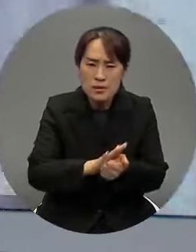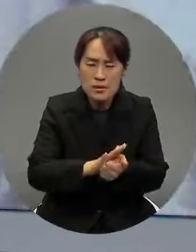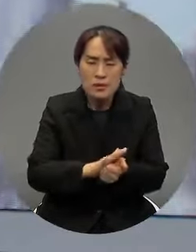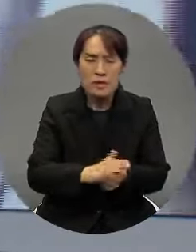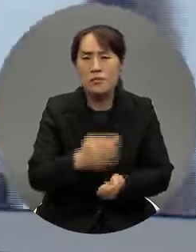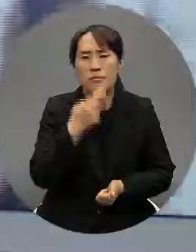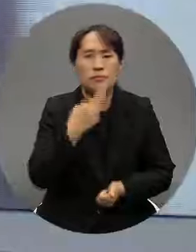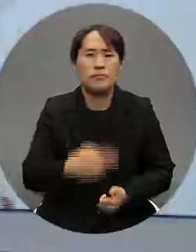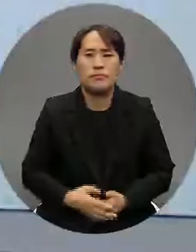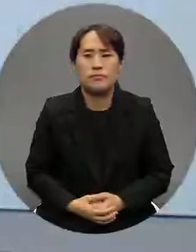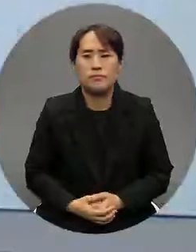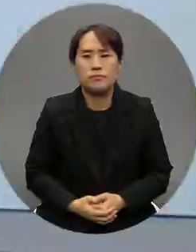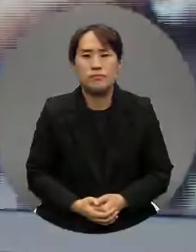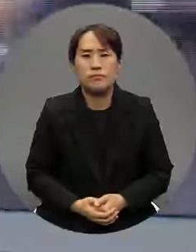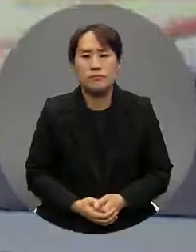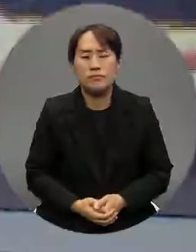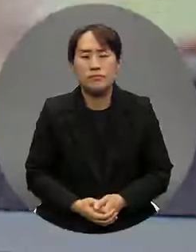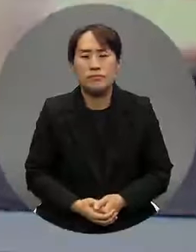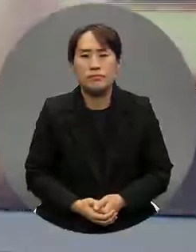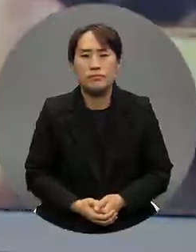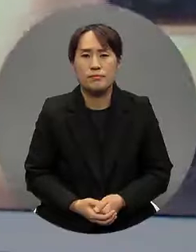않았습니다 이초원